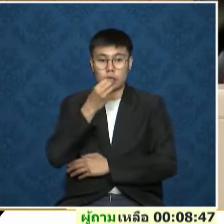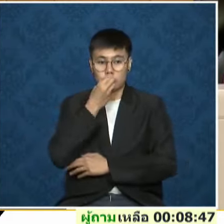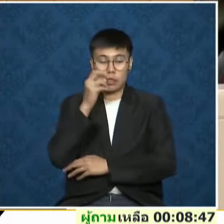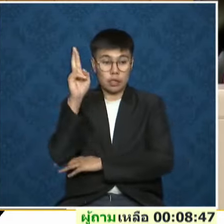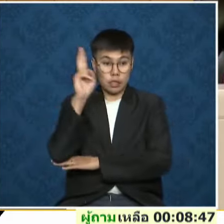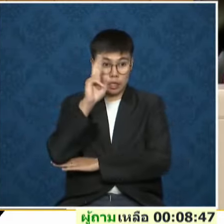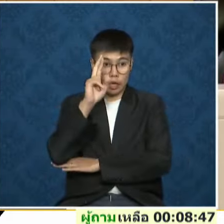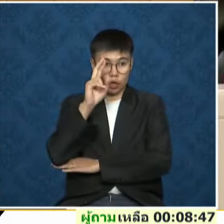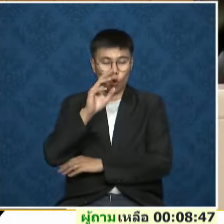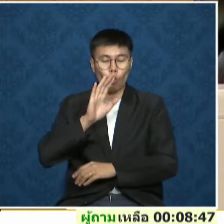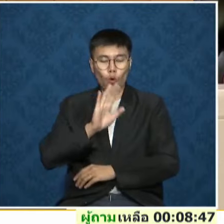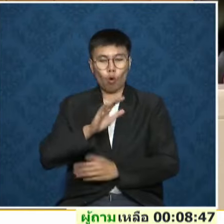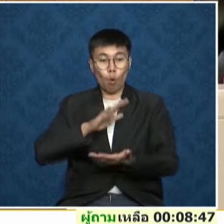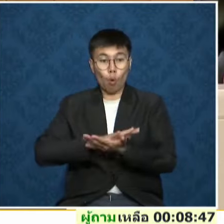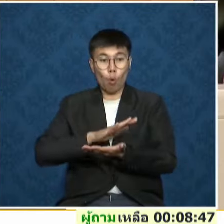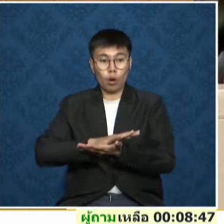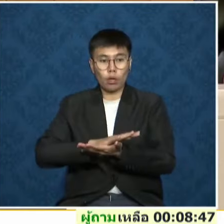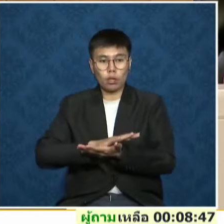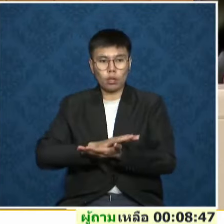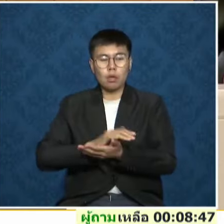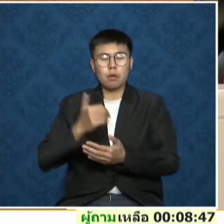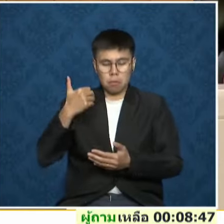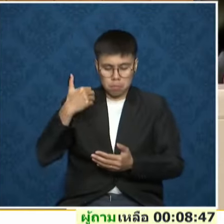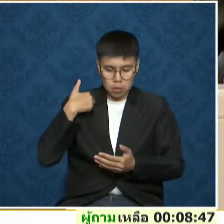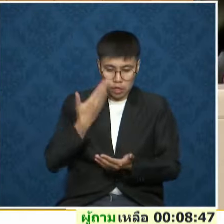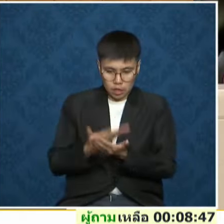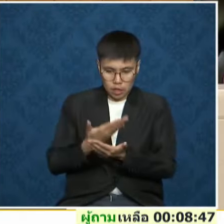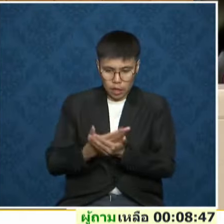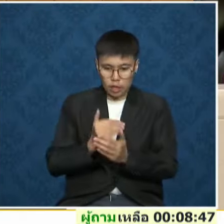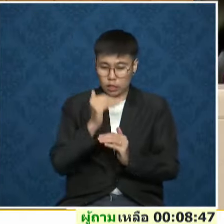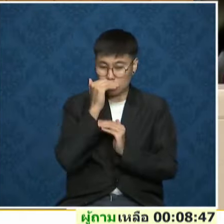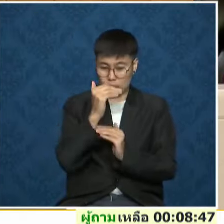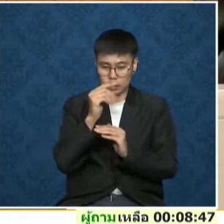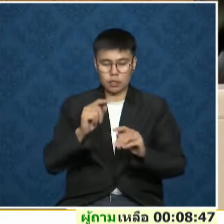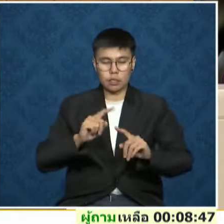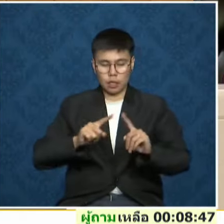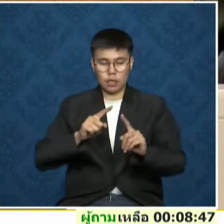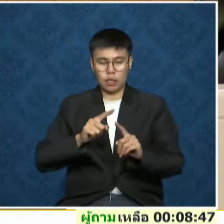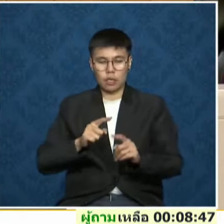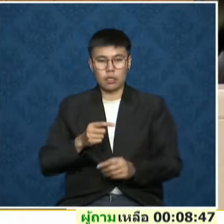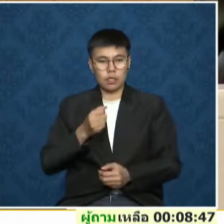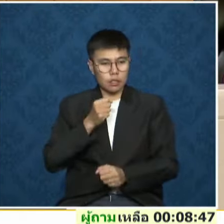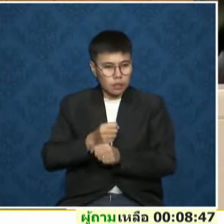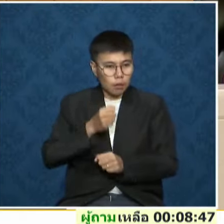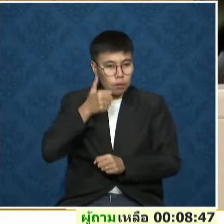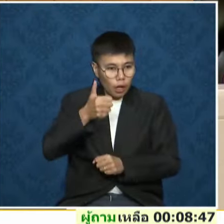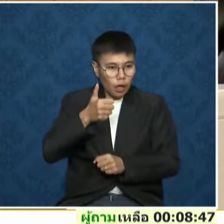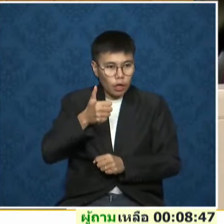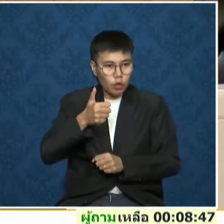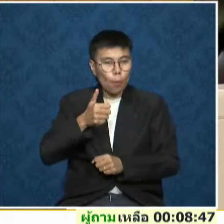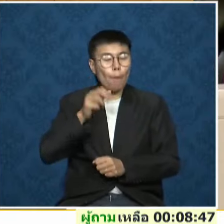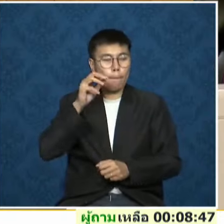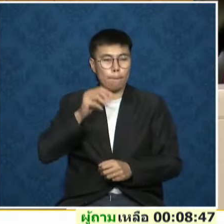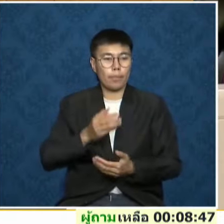มันเป็นงบที่จำกัดนะครับแต่ก็ทำได้ในหลายๆพื้นที่ในที่เหมาะสมนะครับ